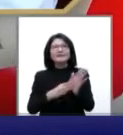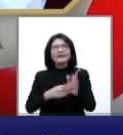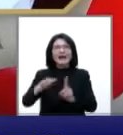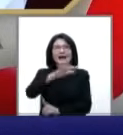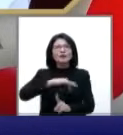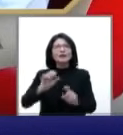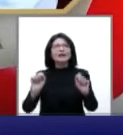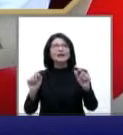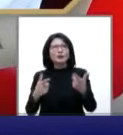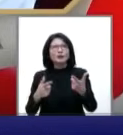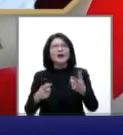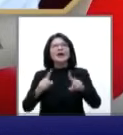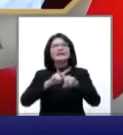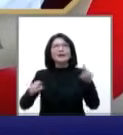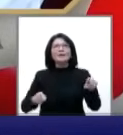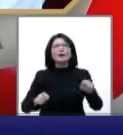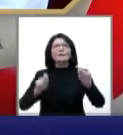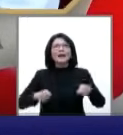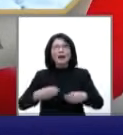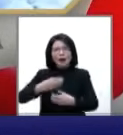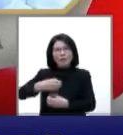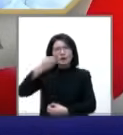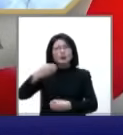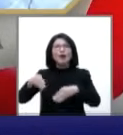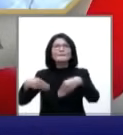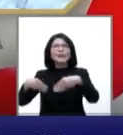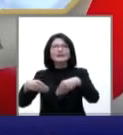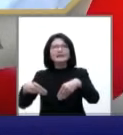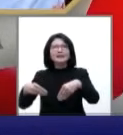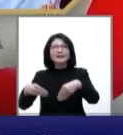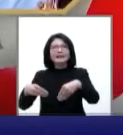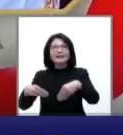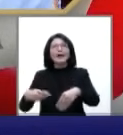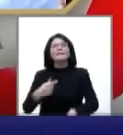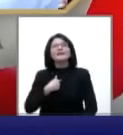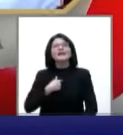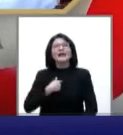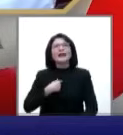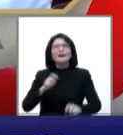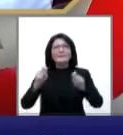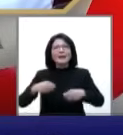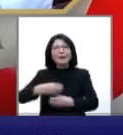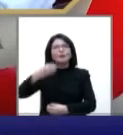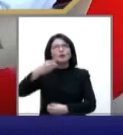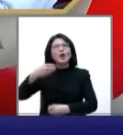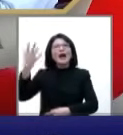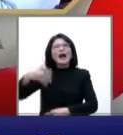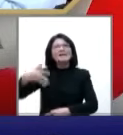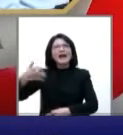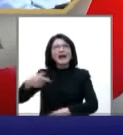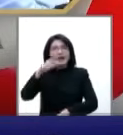ini gitu ya jadi ini seperti suatu show berbalas pantun ketika ee baca kemudian ee dengan dengan